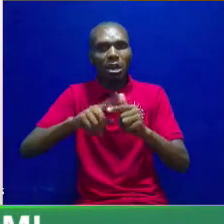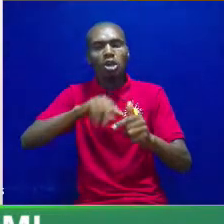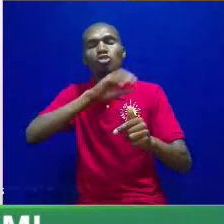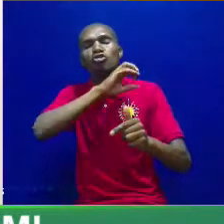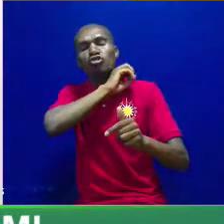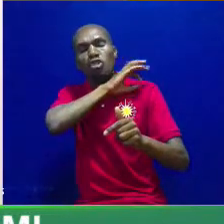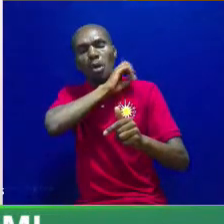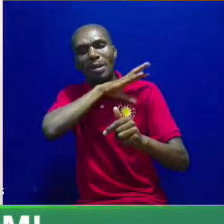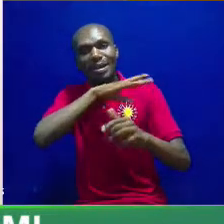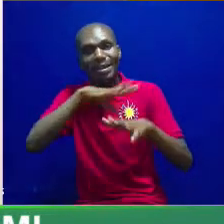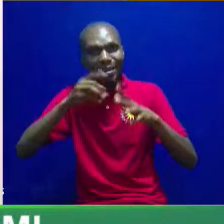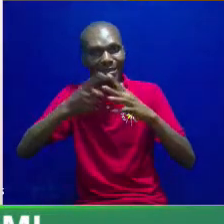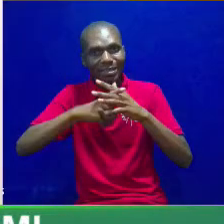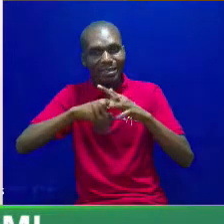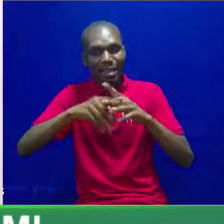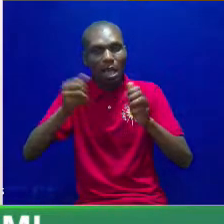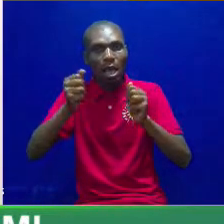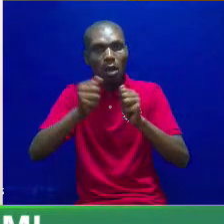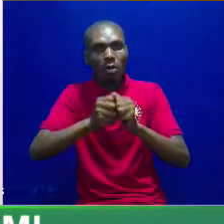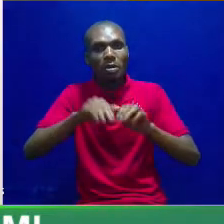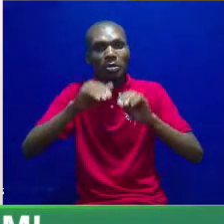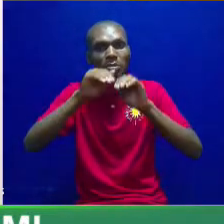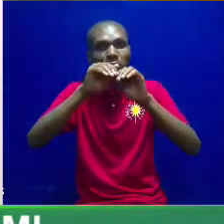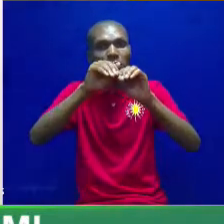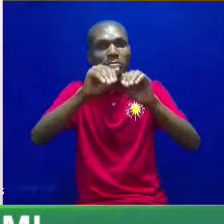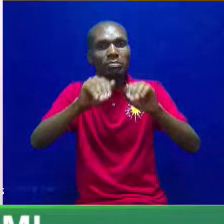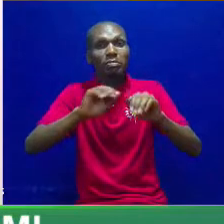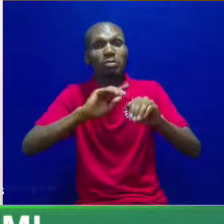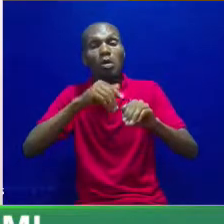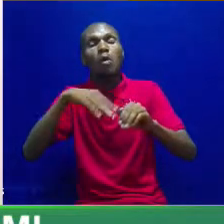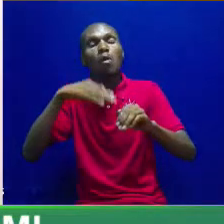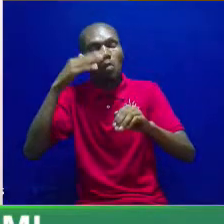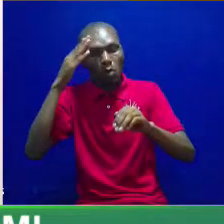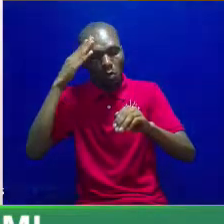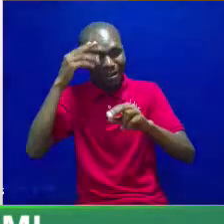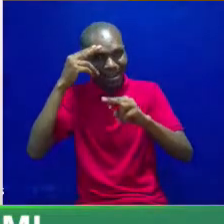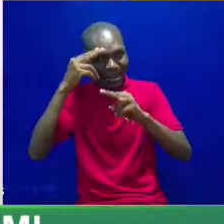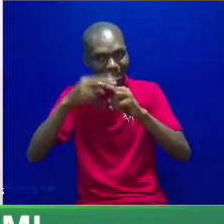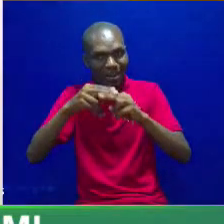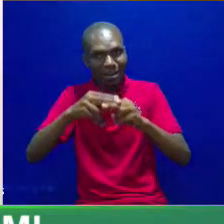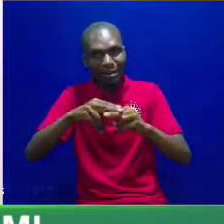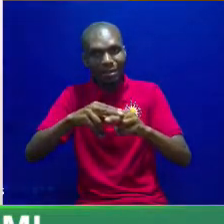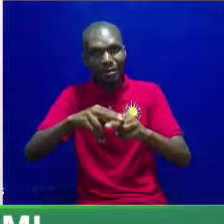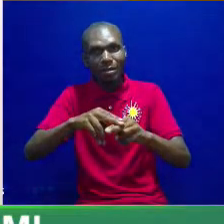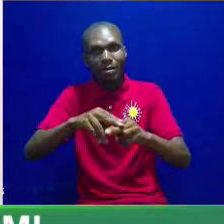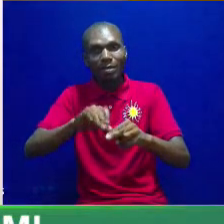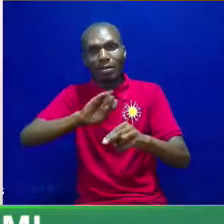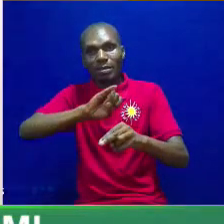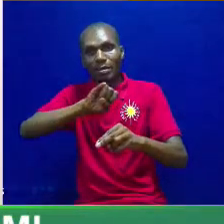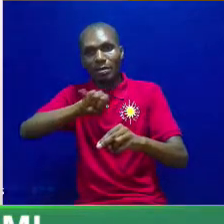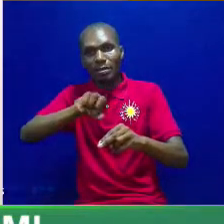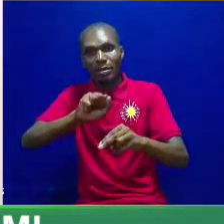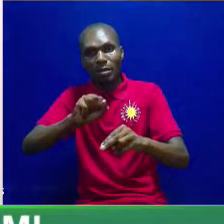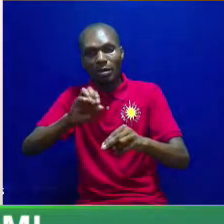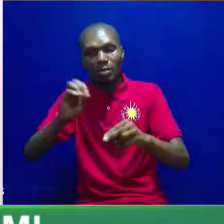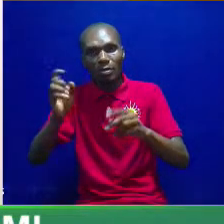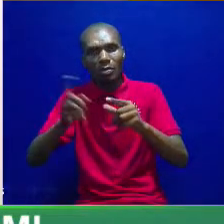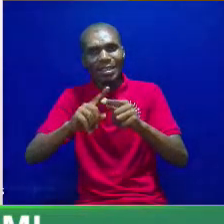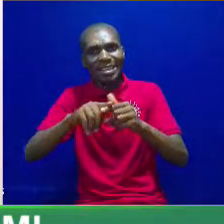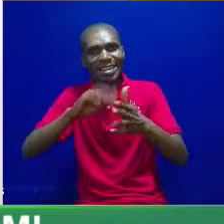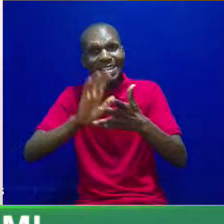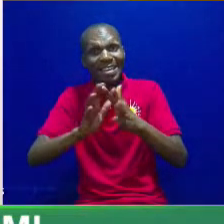muna chiebi na sensemo ya environmental and lands. Uyo manyeka inebu na judge mnyao sila. Asobono bago